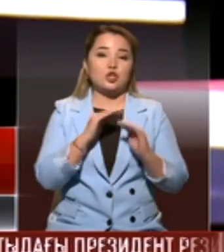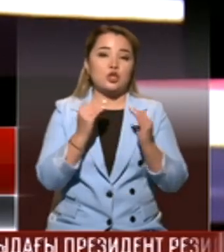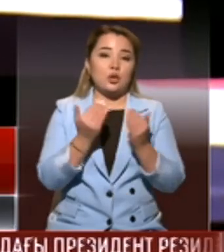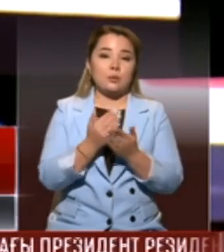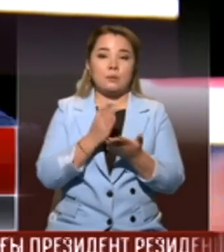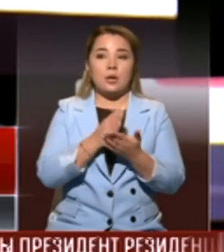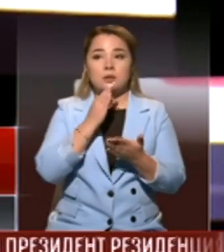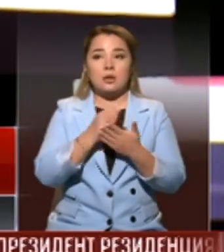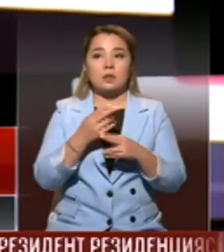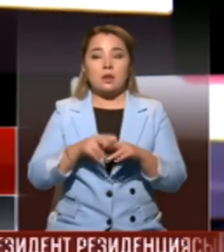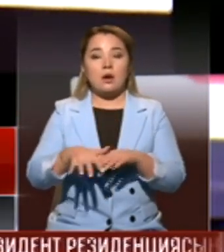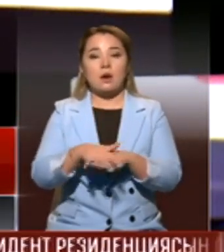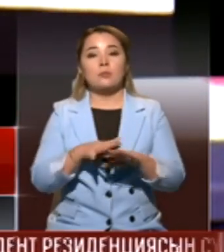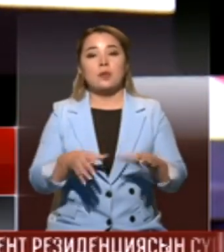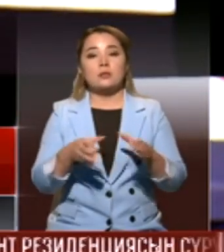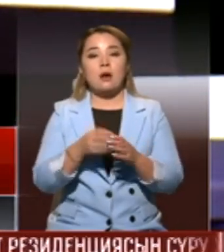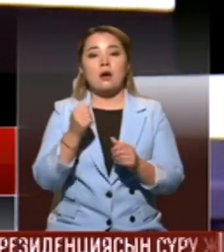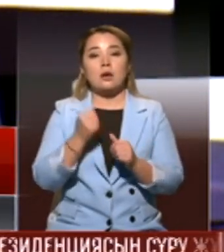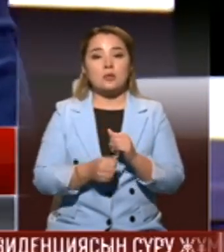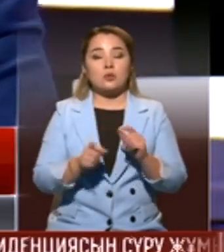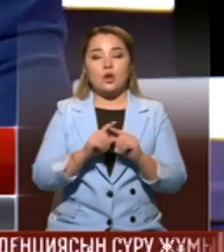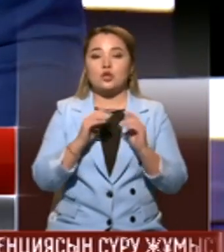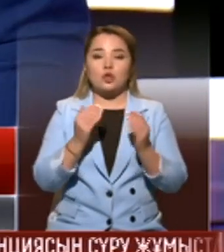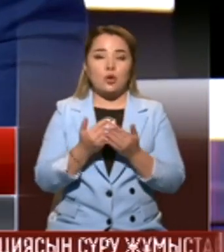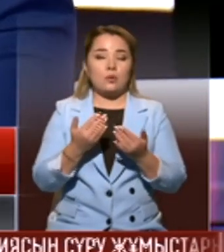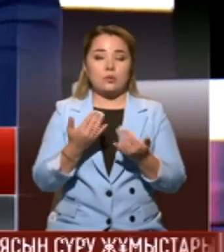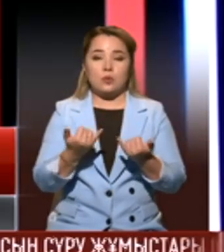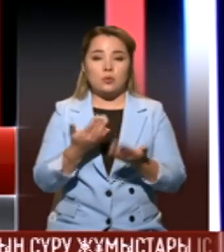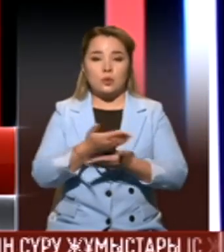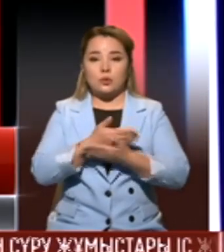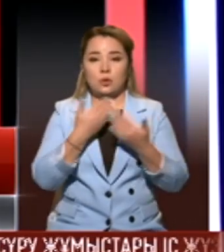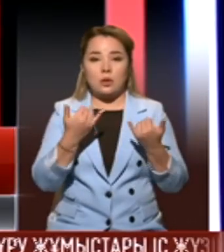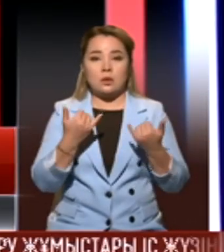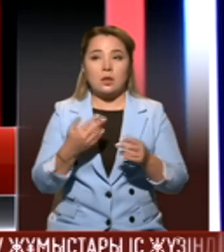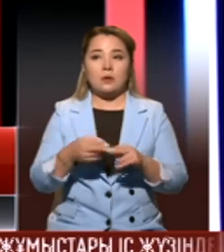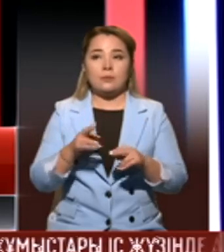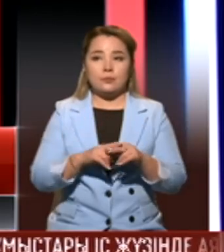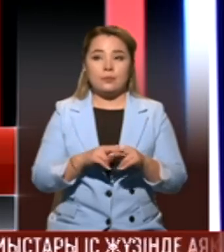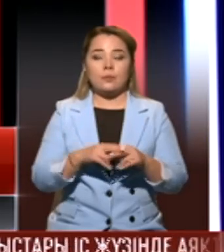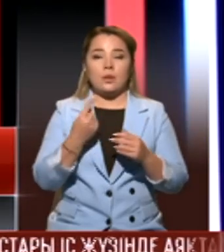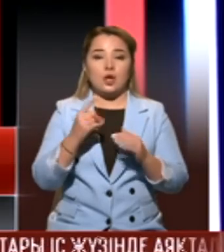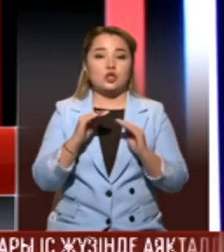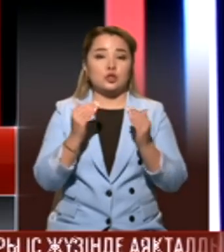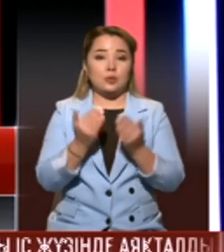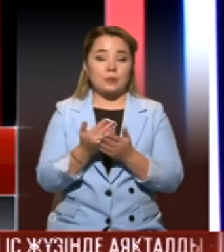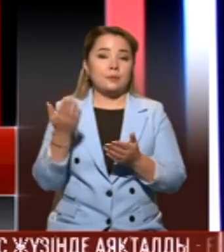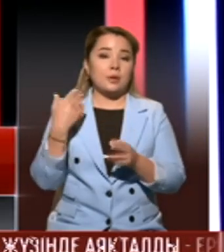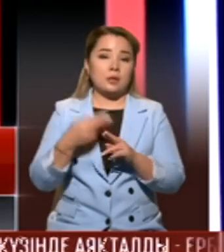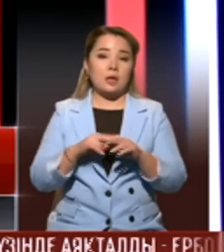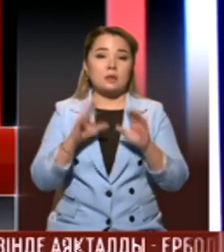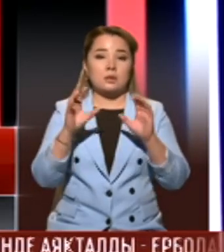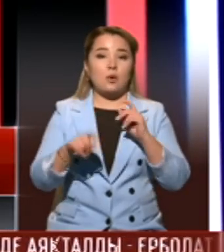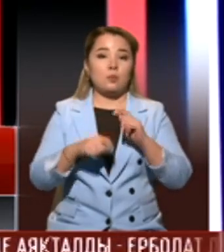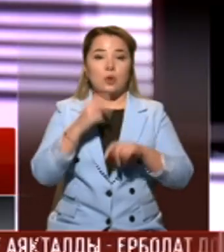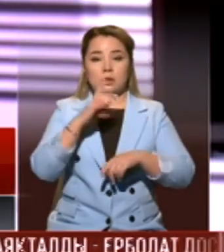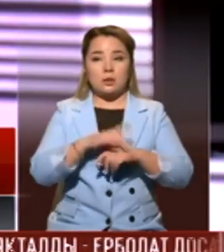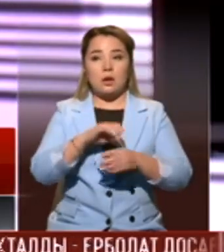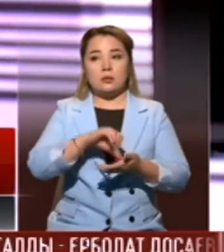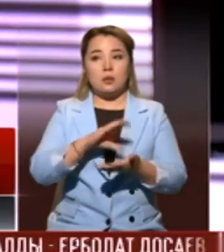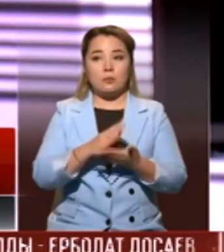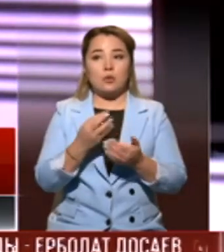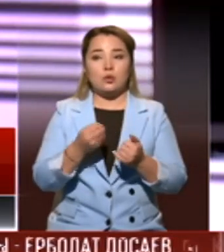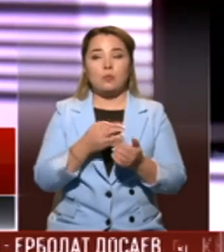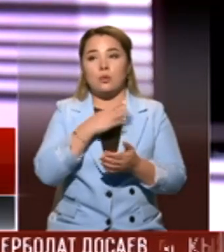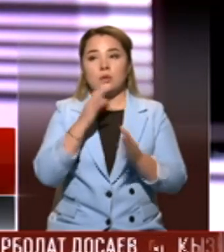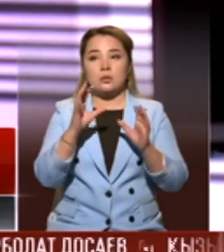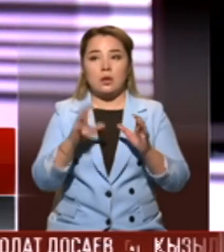шектеулері ғой, енді аудиторияда әрбір. Қазір шектеу жоқ. Жақсы, шектеу жоқ. Ал ол бір шектеу, сол бір заң бұзушылыққа қатысты да. Одан бөлек көптеген